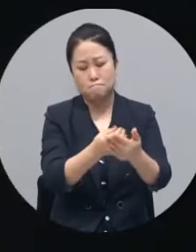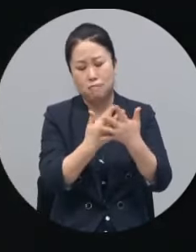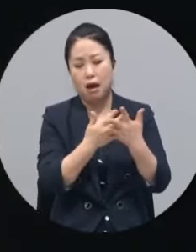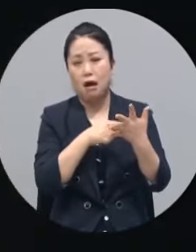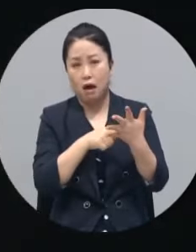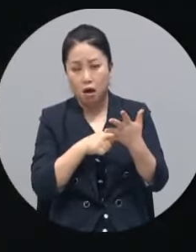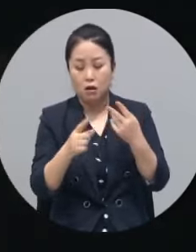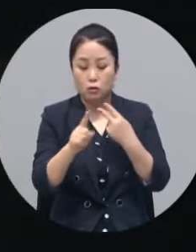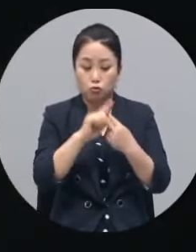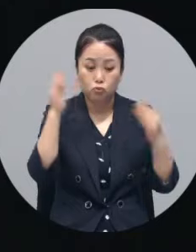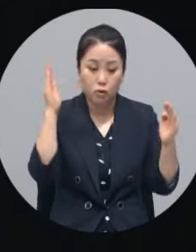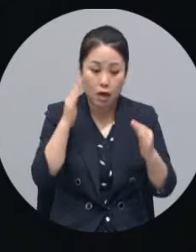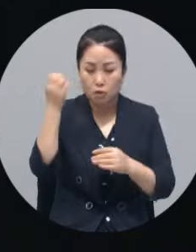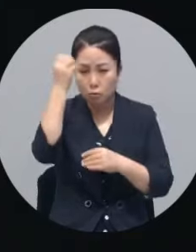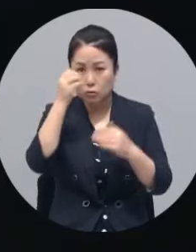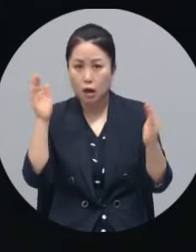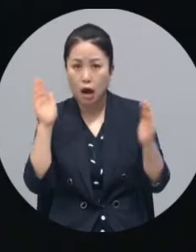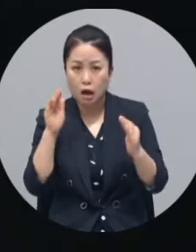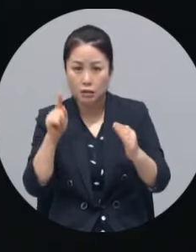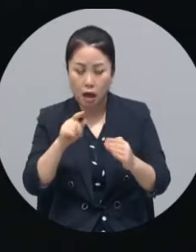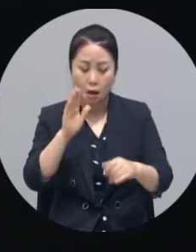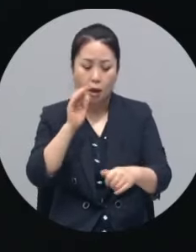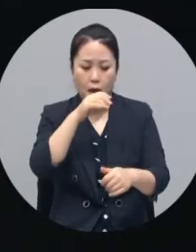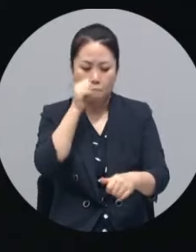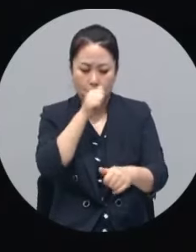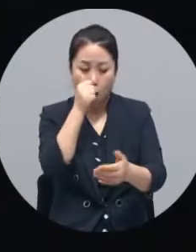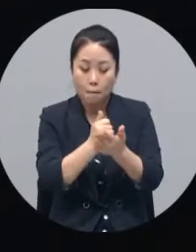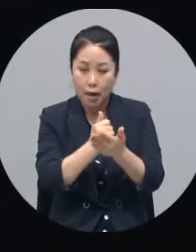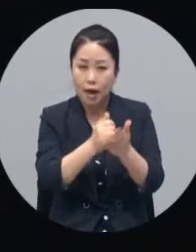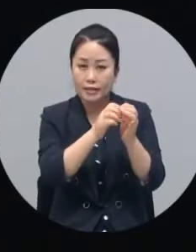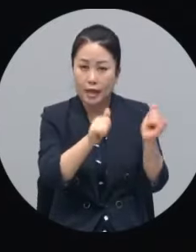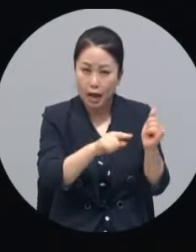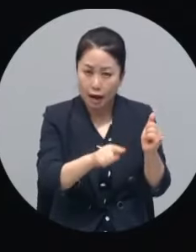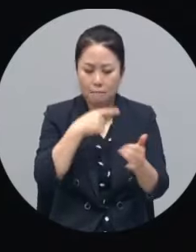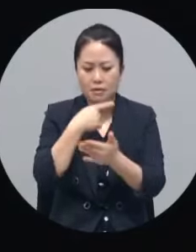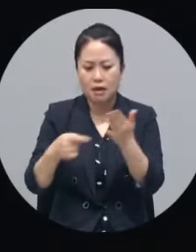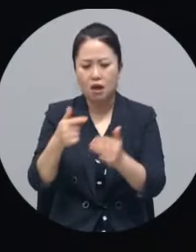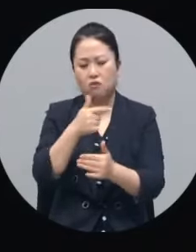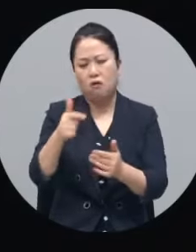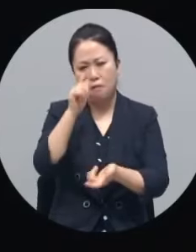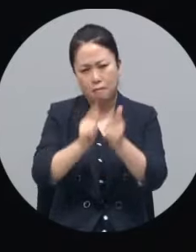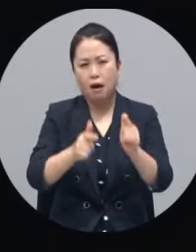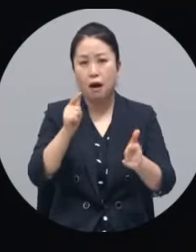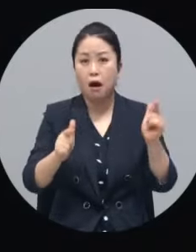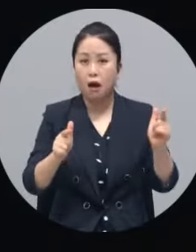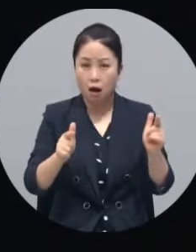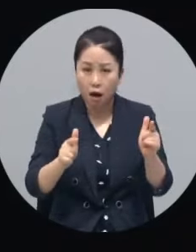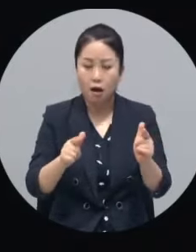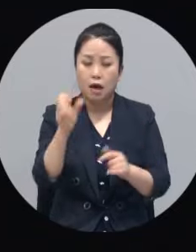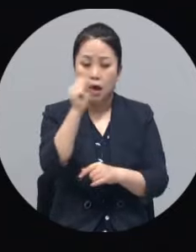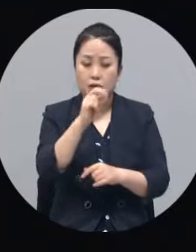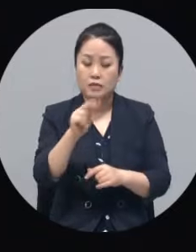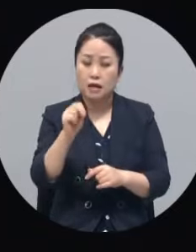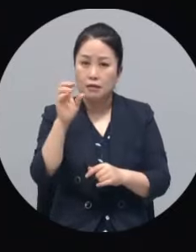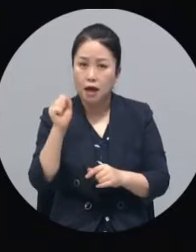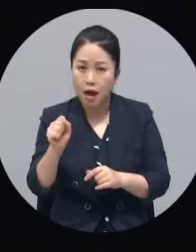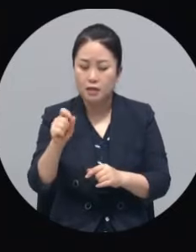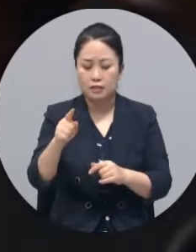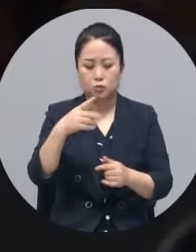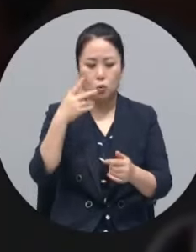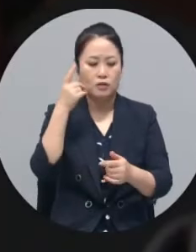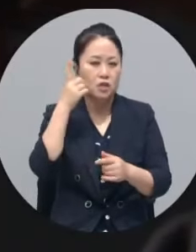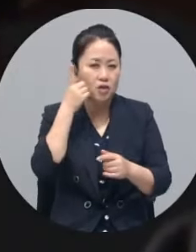범행 주체도 피해 규모도 다양했습니다 SNS 전자기기가 친숙한 10대 사이에서 페이크